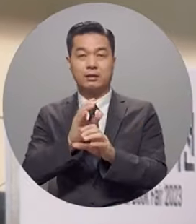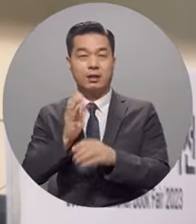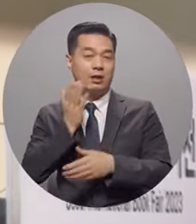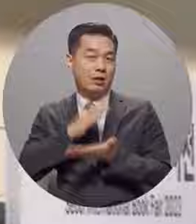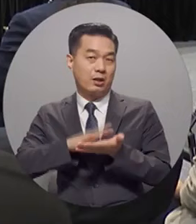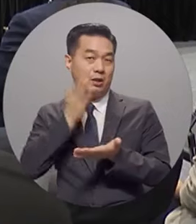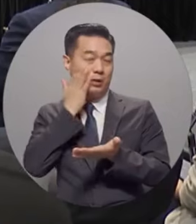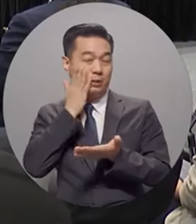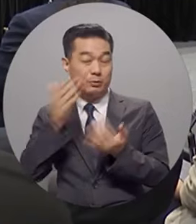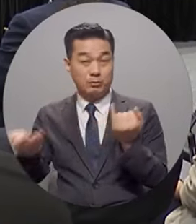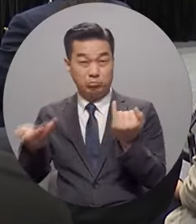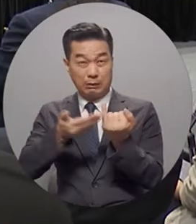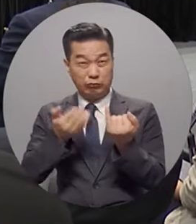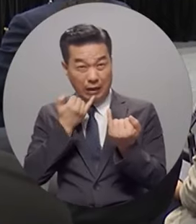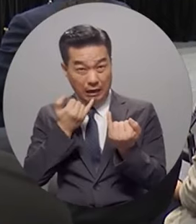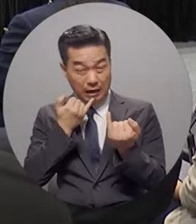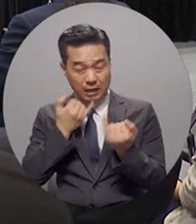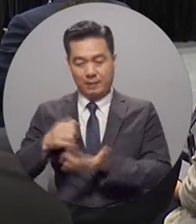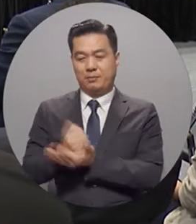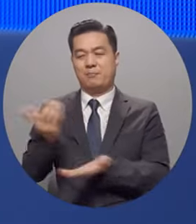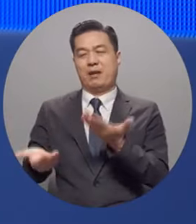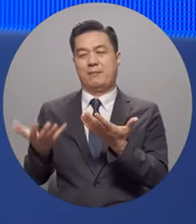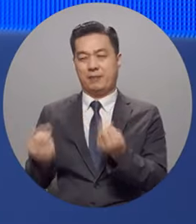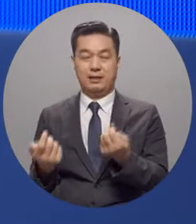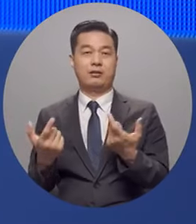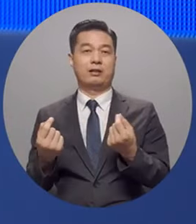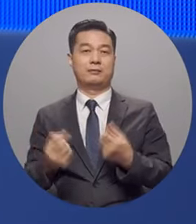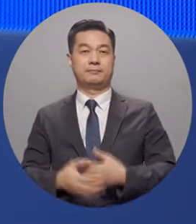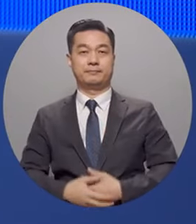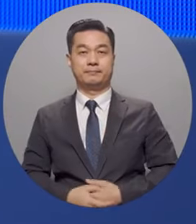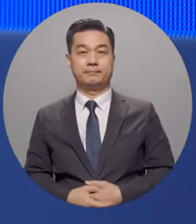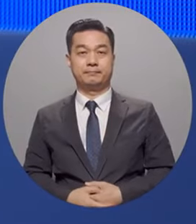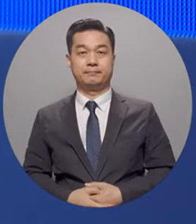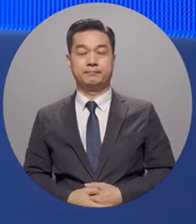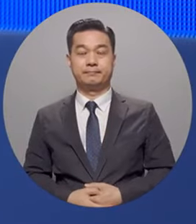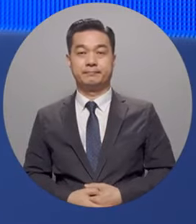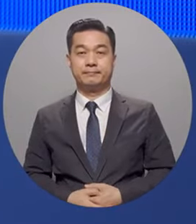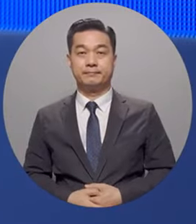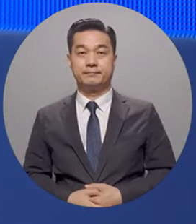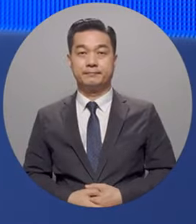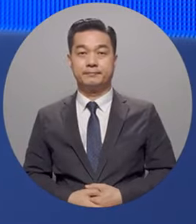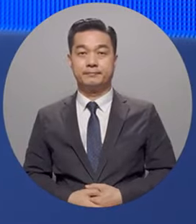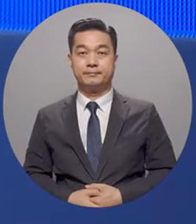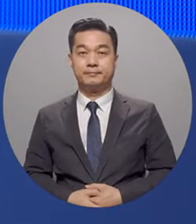없다는 거냐는 비판 여론이 거세질 걸로 보입니다. MBC 뉴스 김상훈입니다.